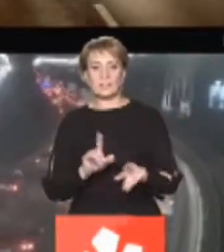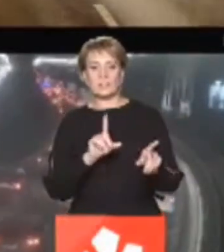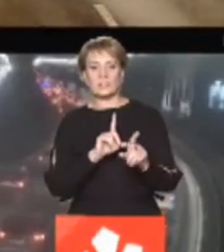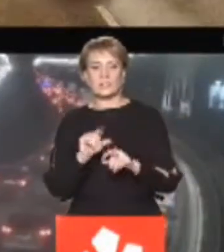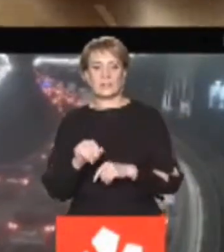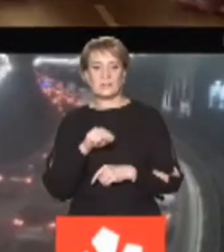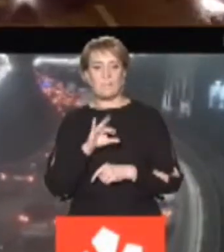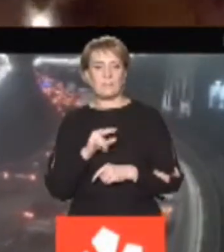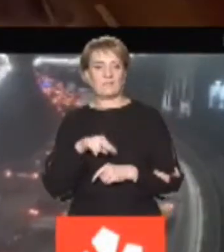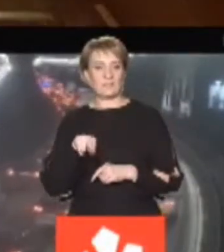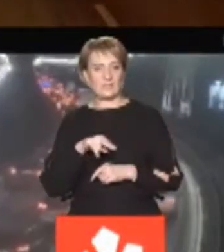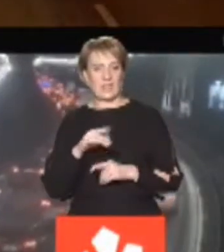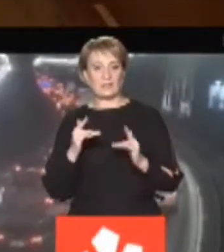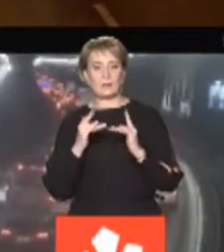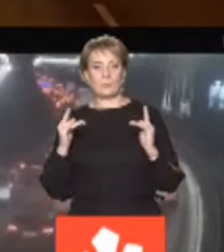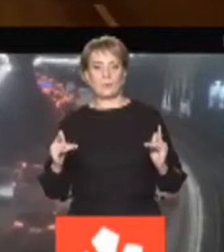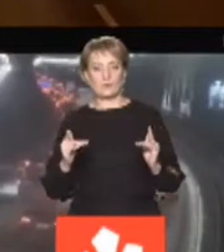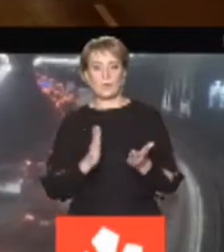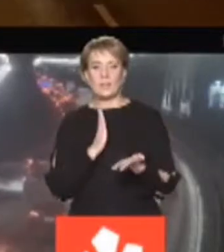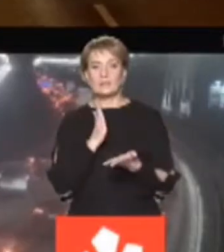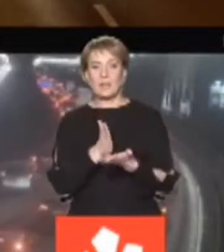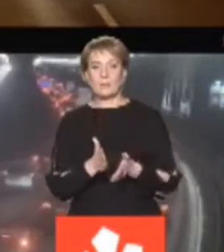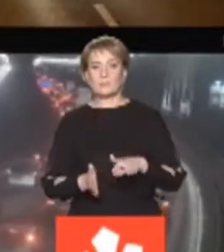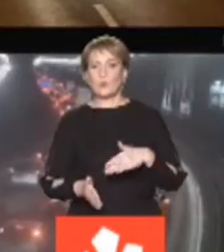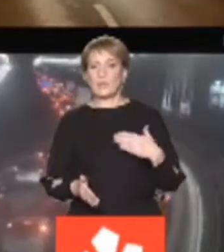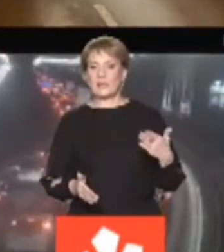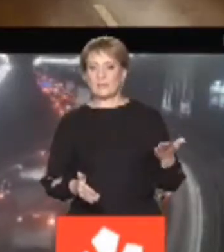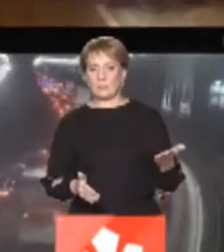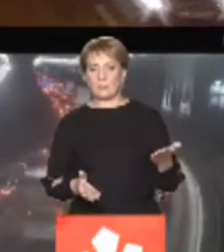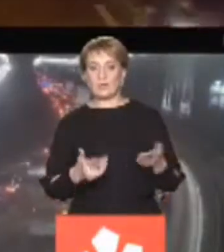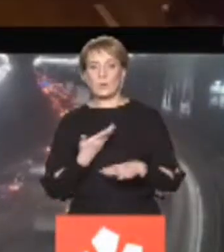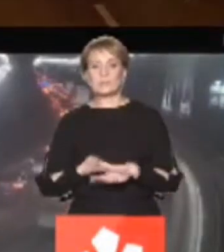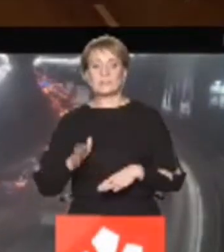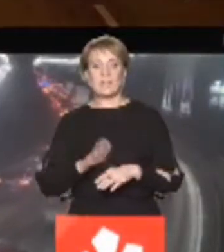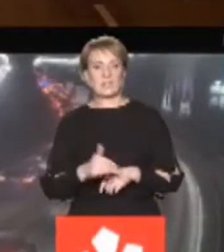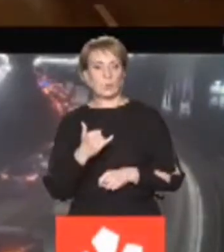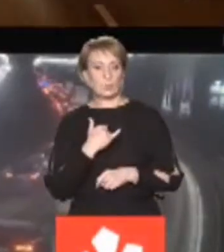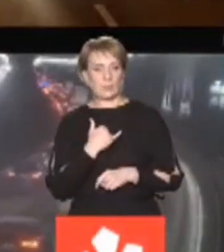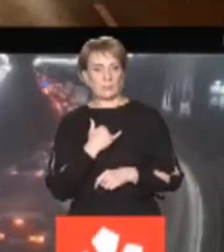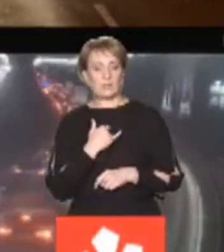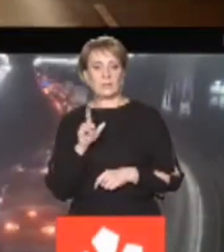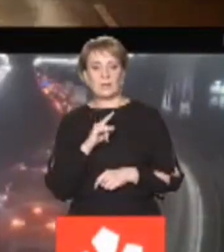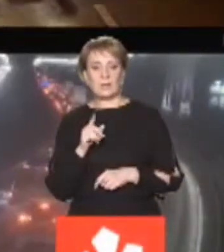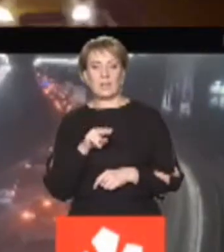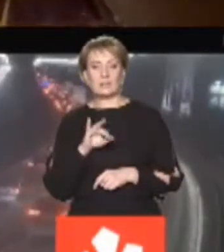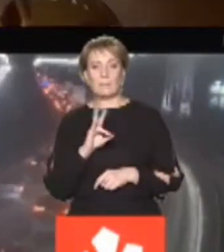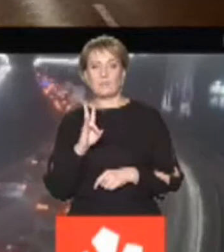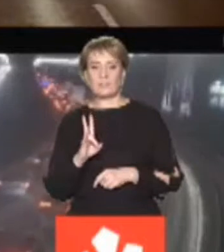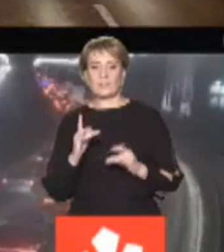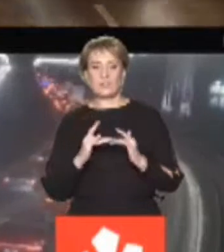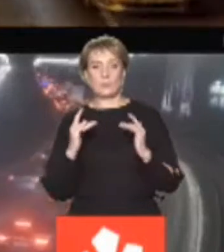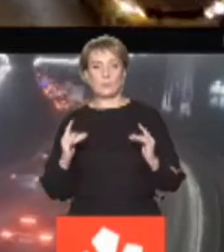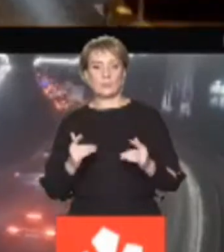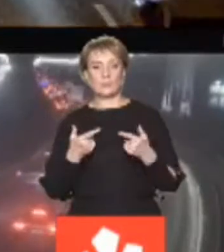таки південним мостом в напрямку лівого берега. Складно рухатися у нас і на північному